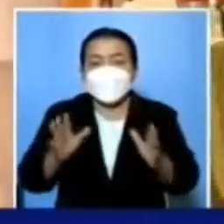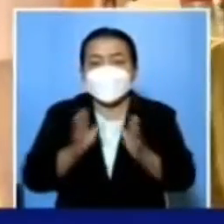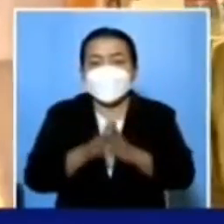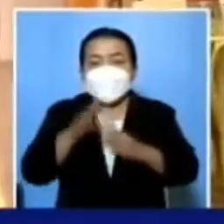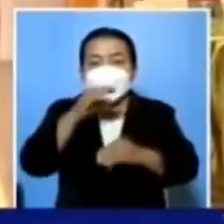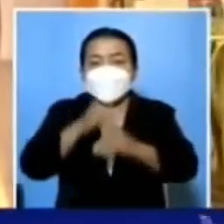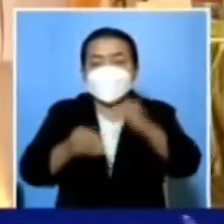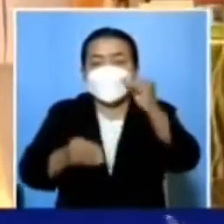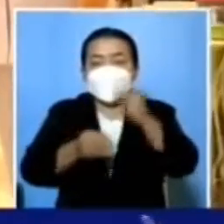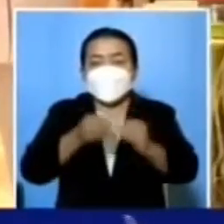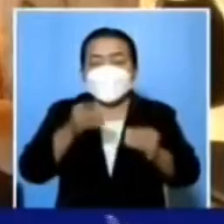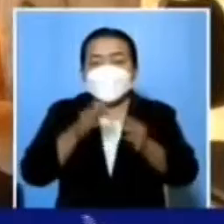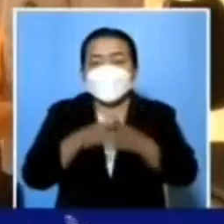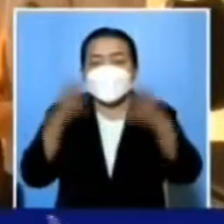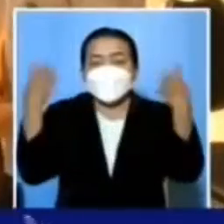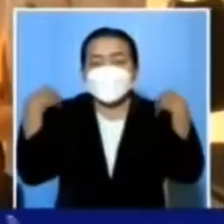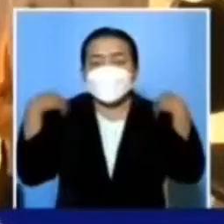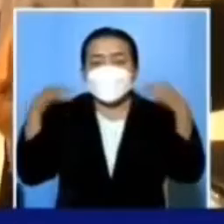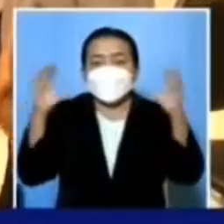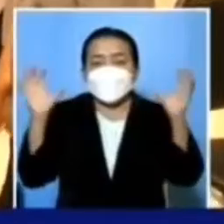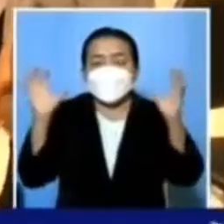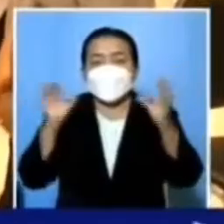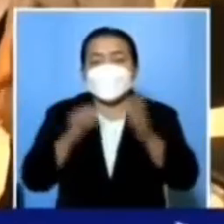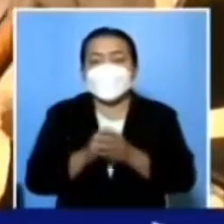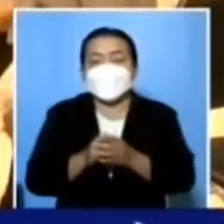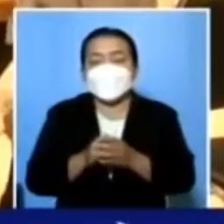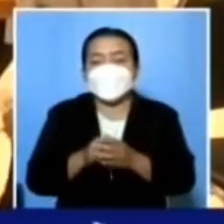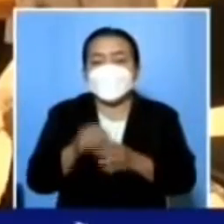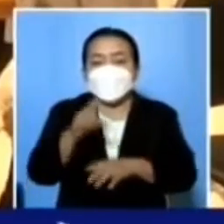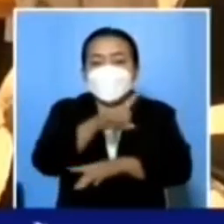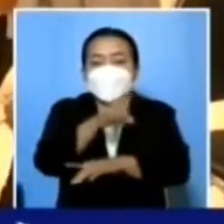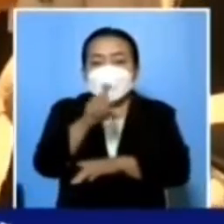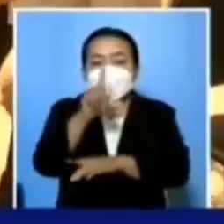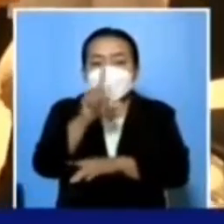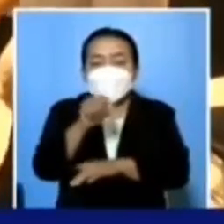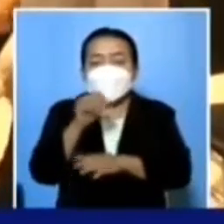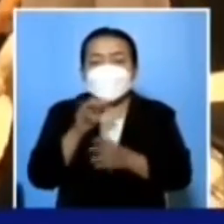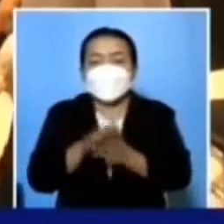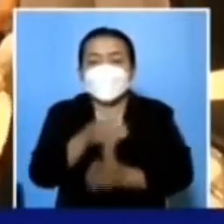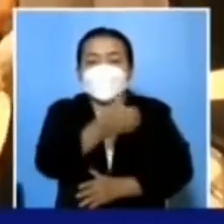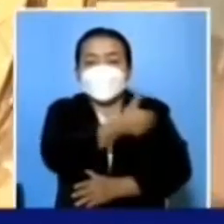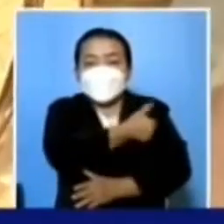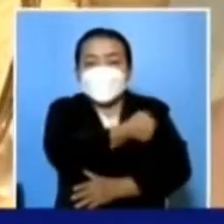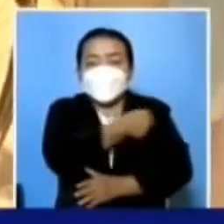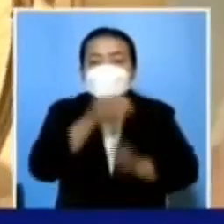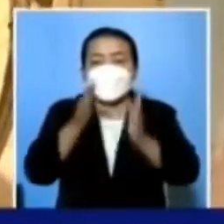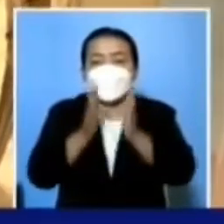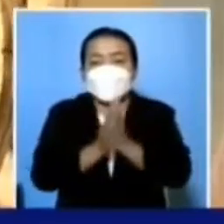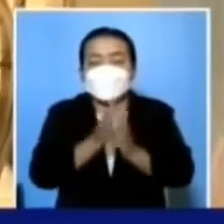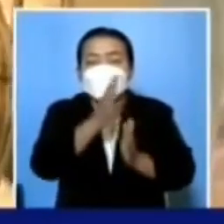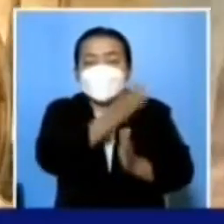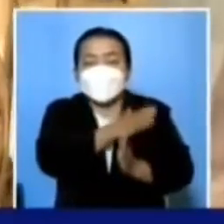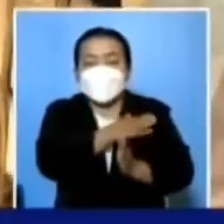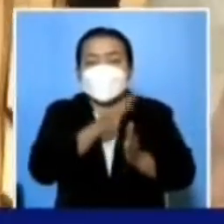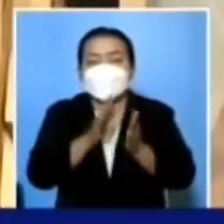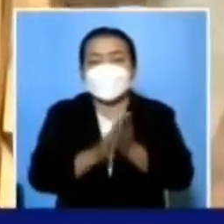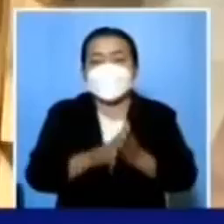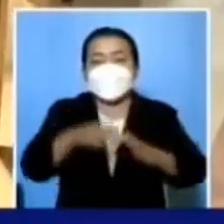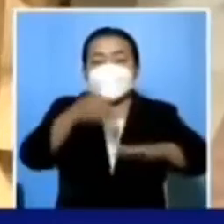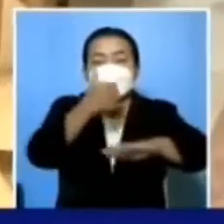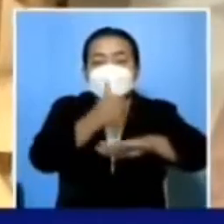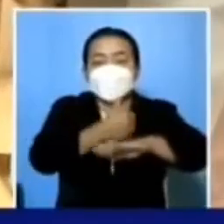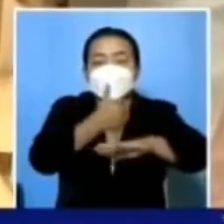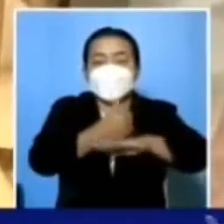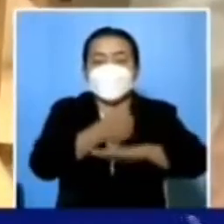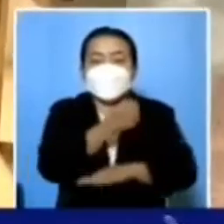วัคซีนที่ได้รับพระราชทานและอีกร้อยละ 20ก็มีการฉีดให้แก่พระสงฆ์และผู้นำศาสนาทุกศาสนาค่ะซึ่ง